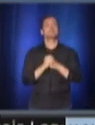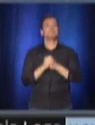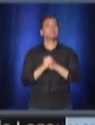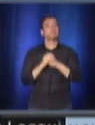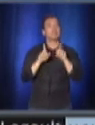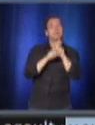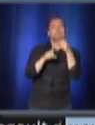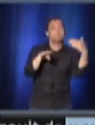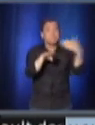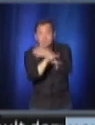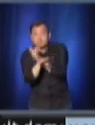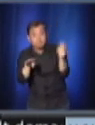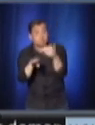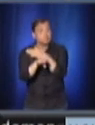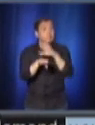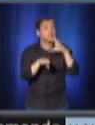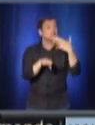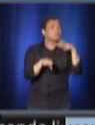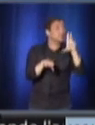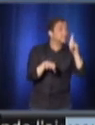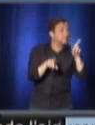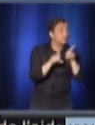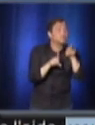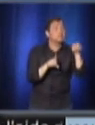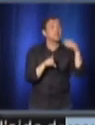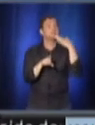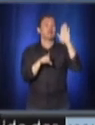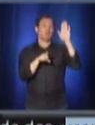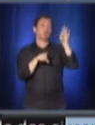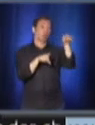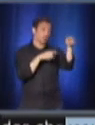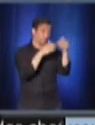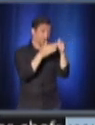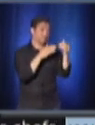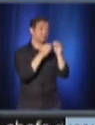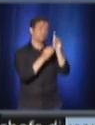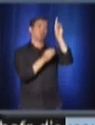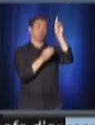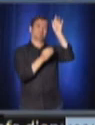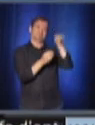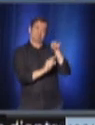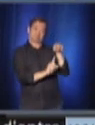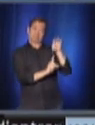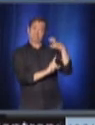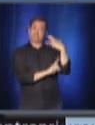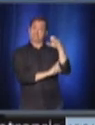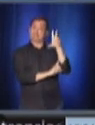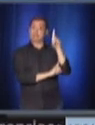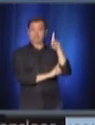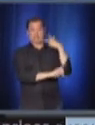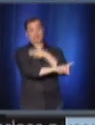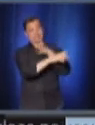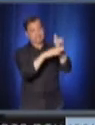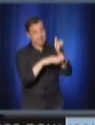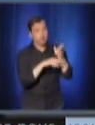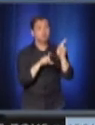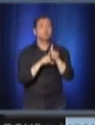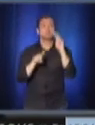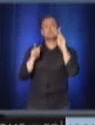que les patients des CHSLD, c'est eux pour lesquels on a une meilleure couverture et c'est une population à très haut risque. On va beaucoup surveiller aussi ce